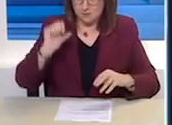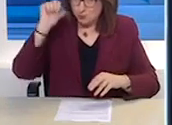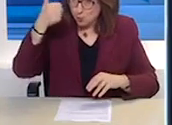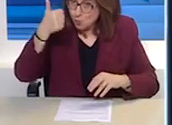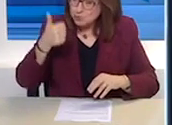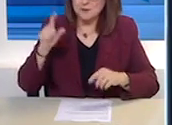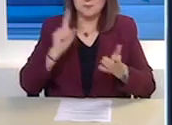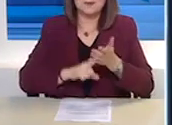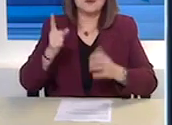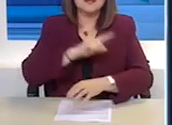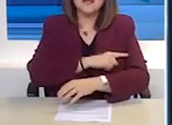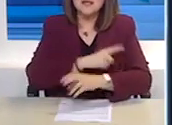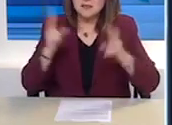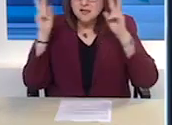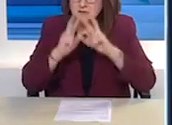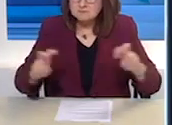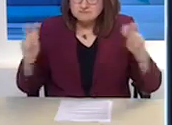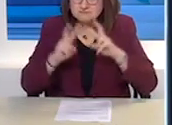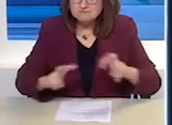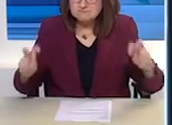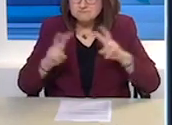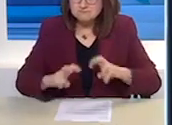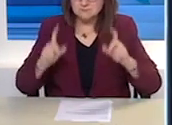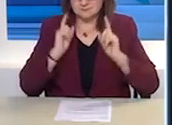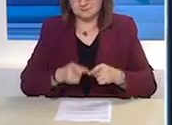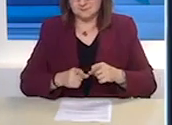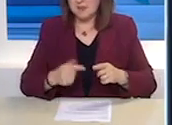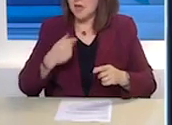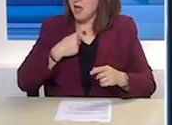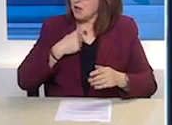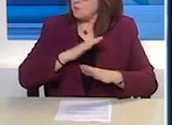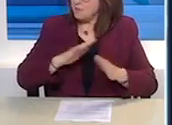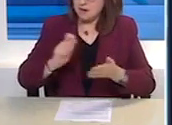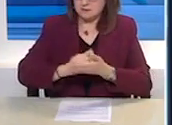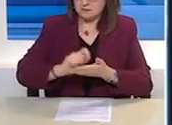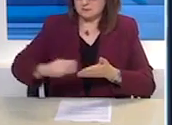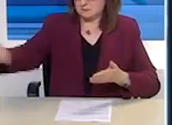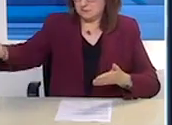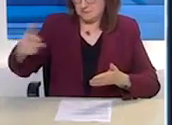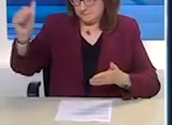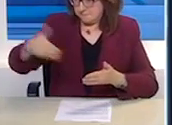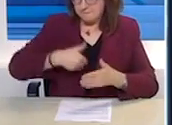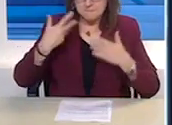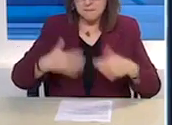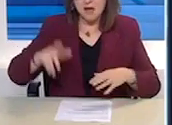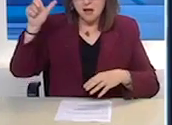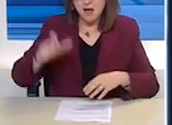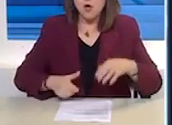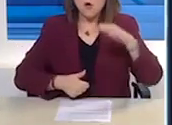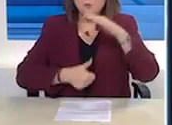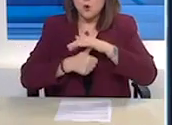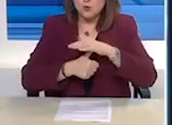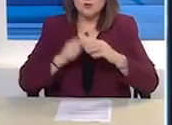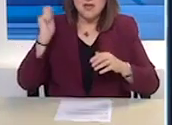ιατρικής κοινότητας. Εδέχθηκα συγκεκριμένη αλληλογραφία για αυτό το θέμα από τον πρόεδρο του Εθνικού Συμβουλίου Έρευνας, Τεχνολογίας και